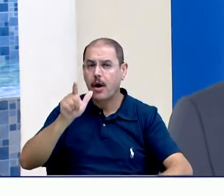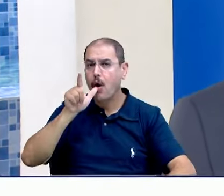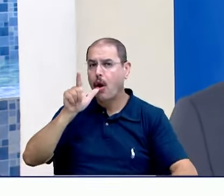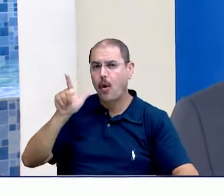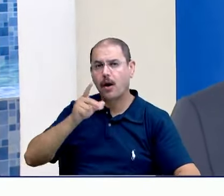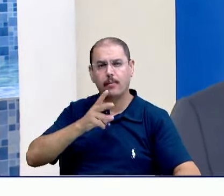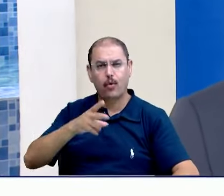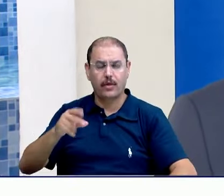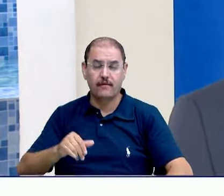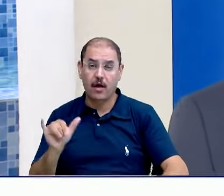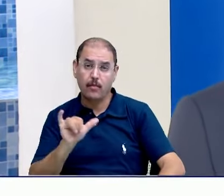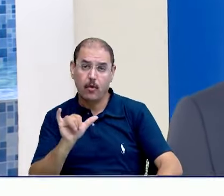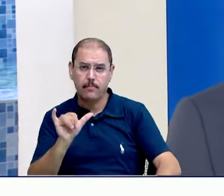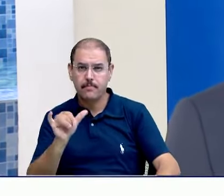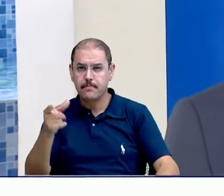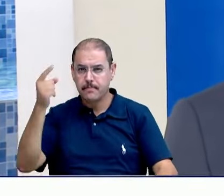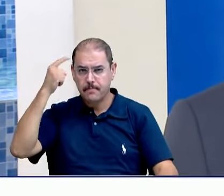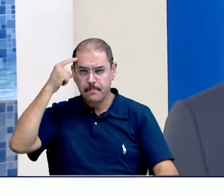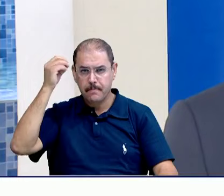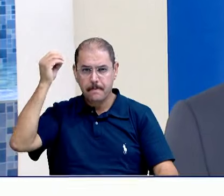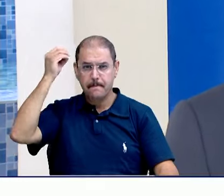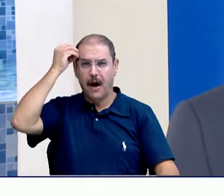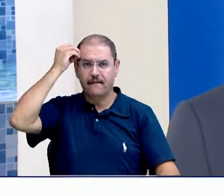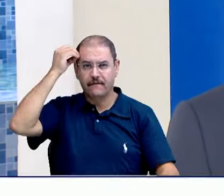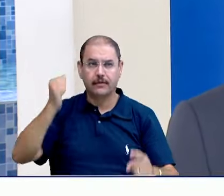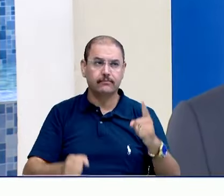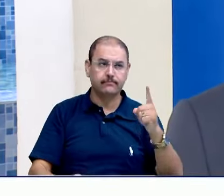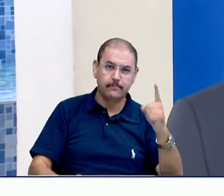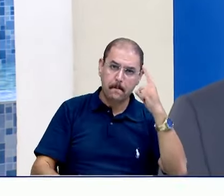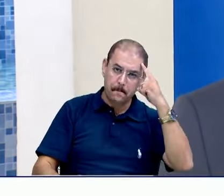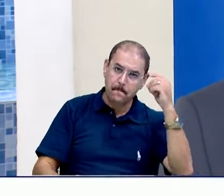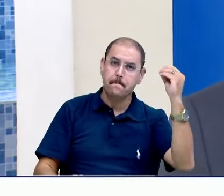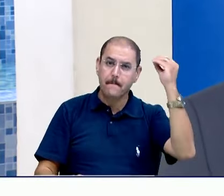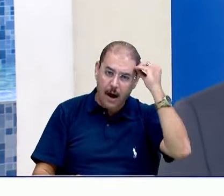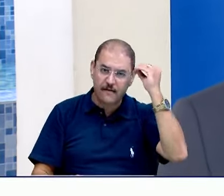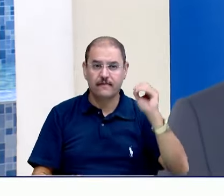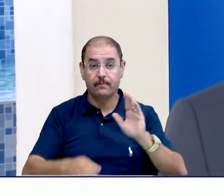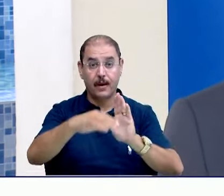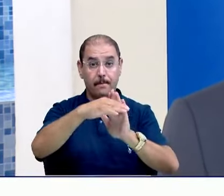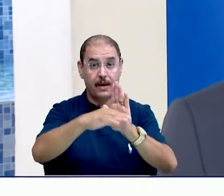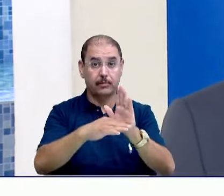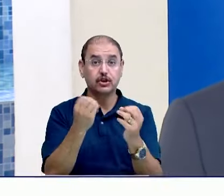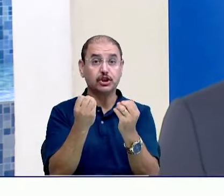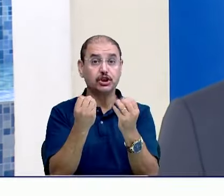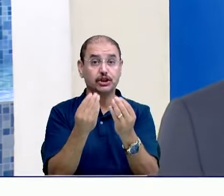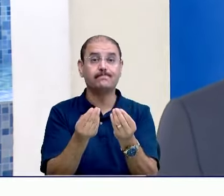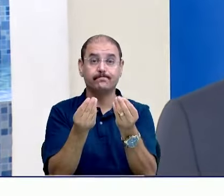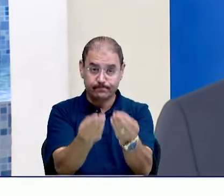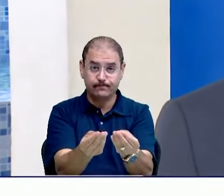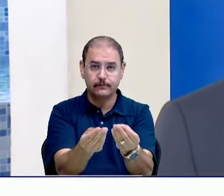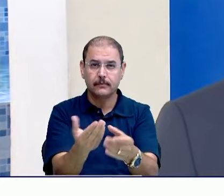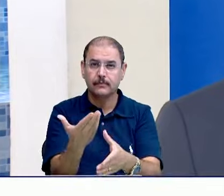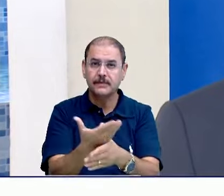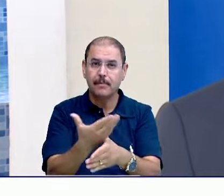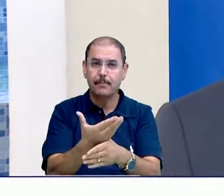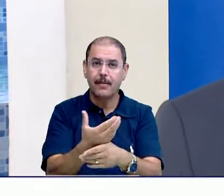بين المعارف وفي بناء المعرفه العلميه الخاصه بهذا البرنامج هو برنامج جديد ان شاء الله يكون مساعد لخلق